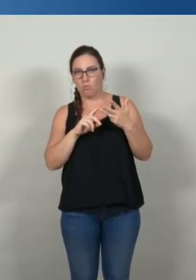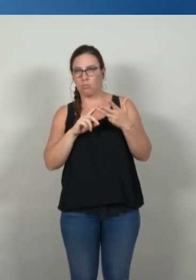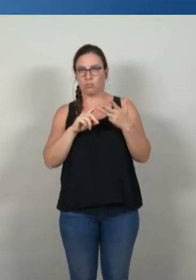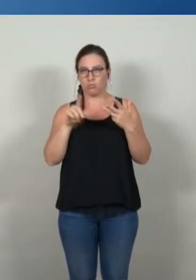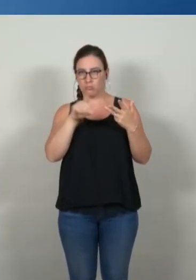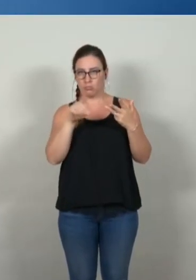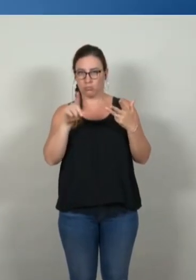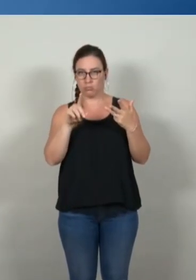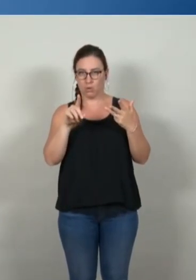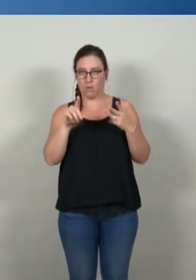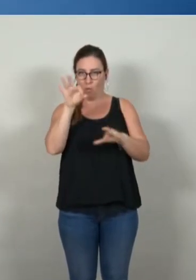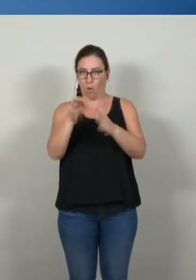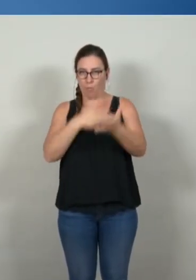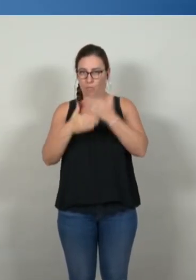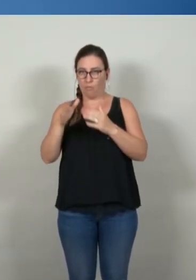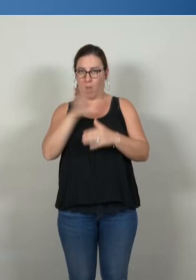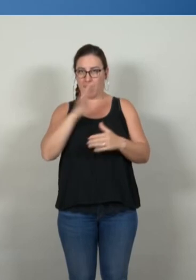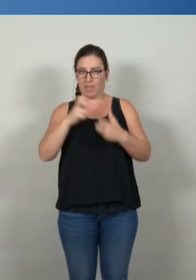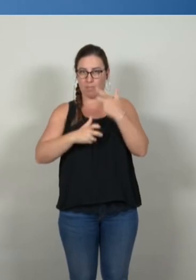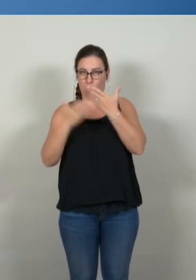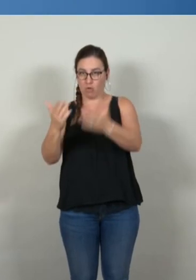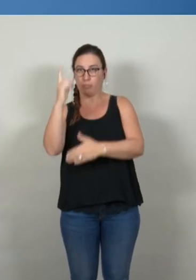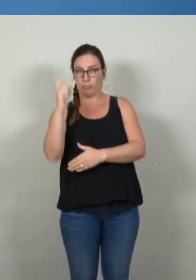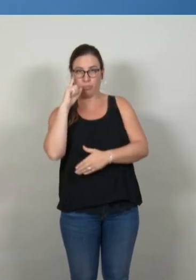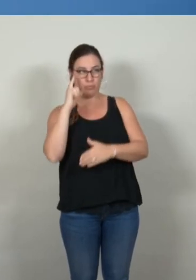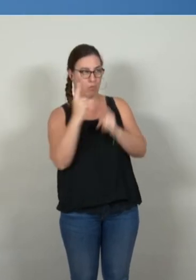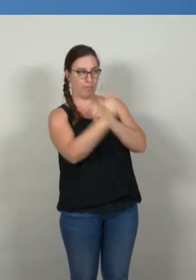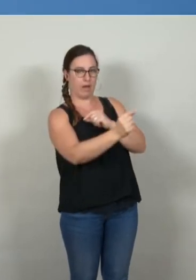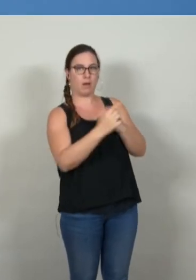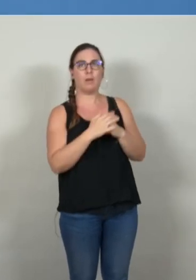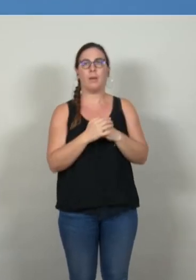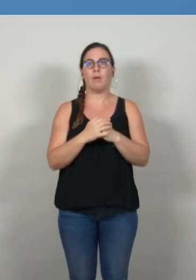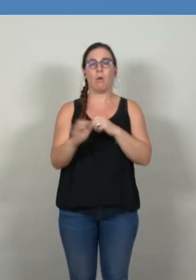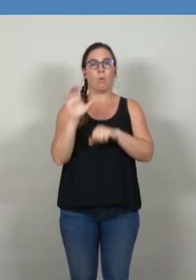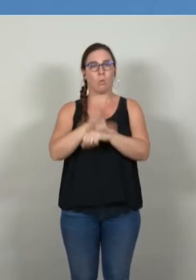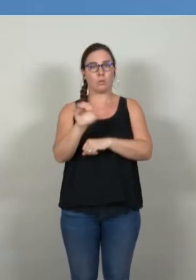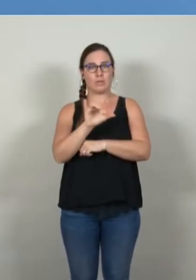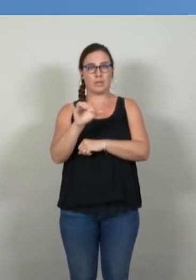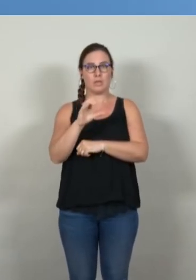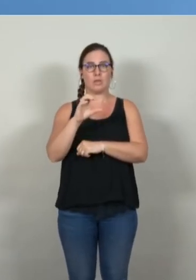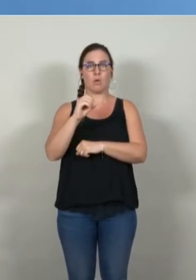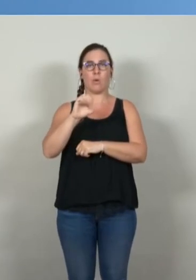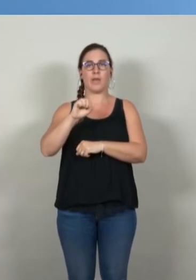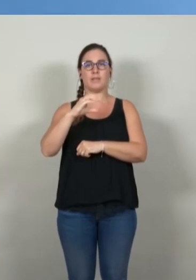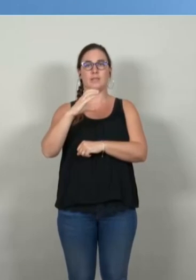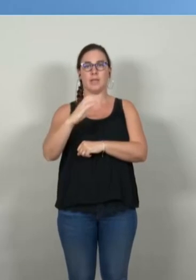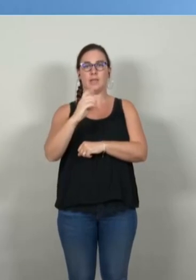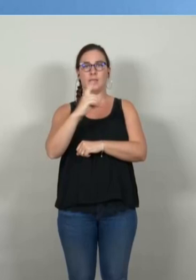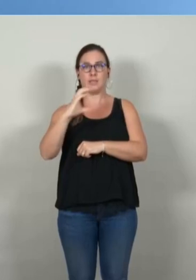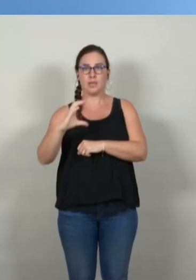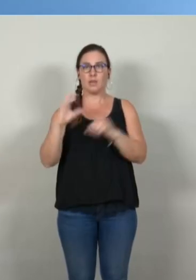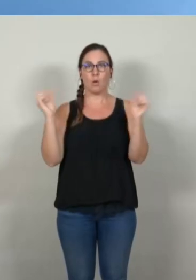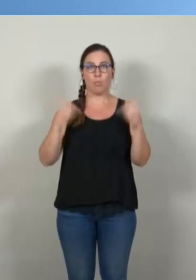vous allez pouvoir de Madame roche on vient de me le dire à partir de maintenant qui votre compte au SCDC qui vote